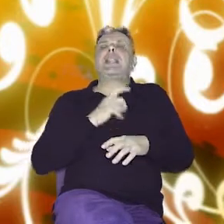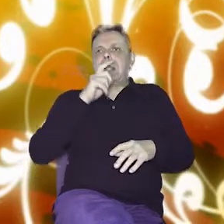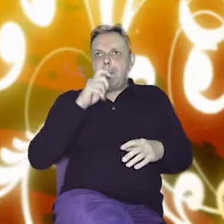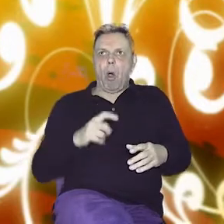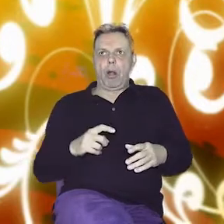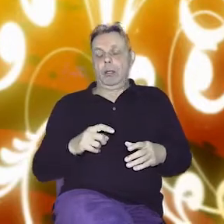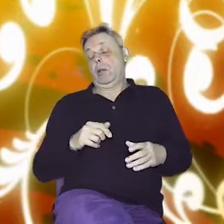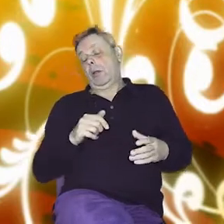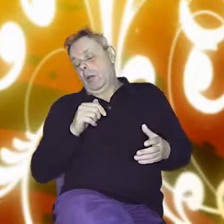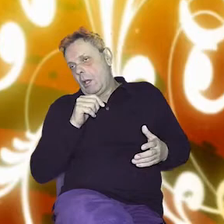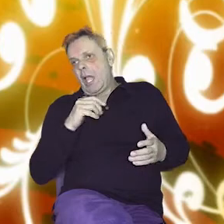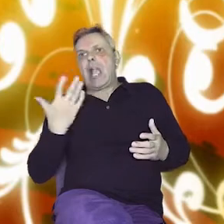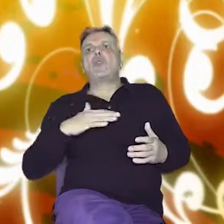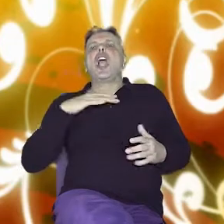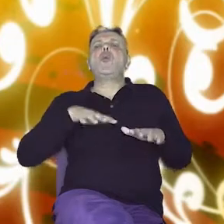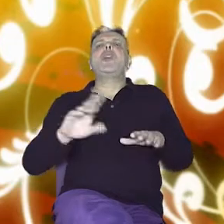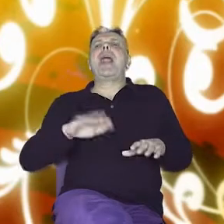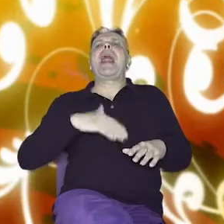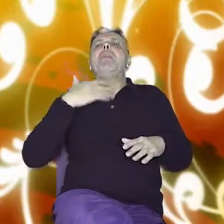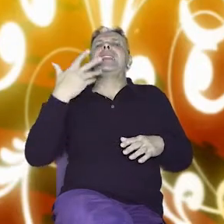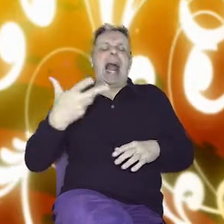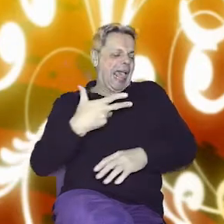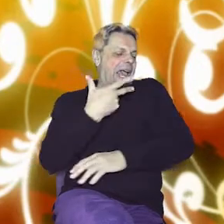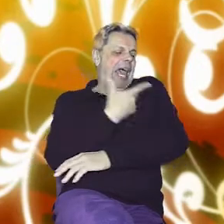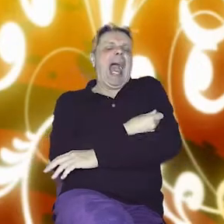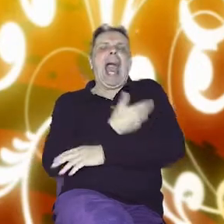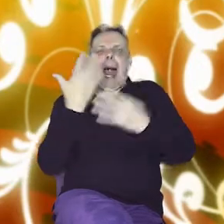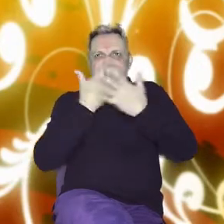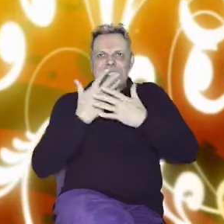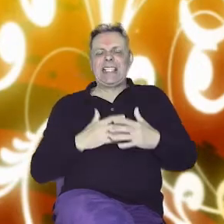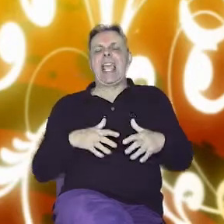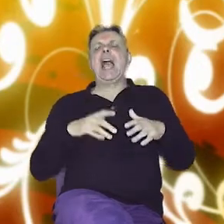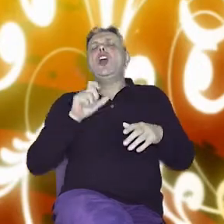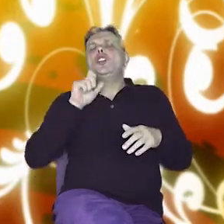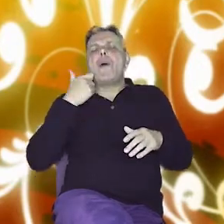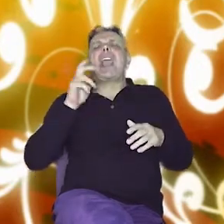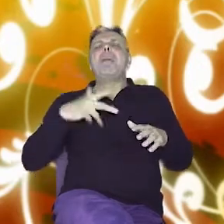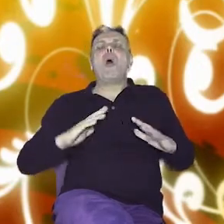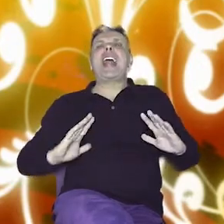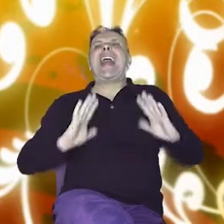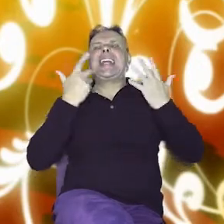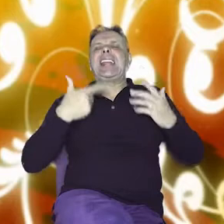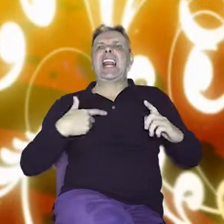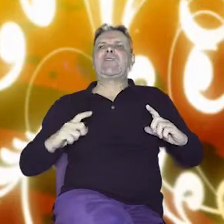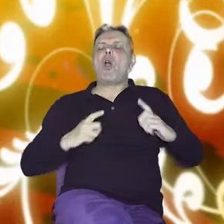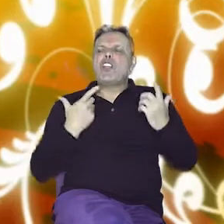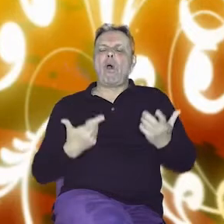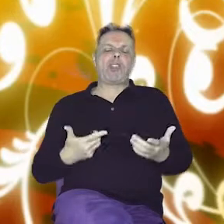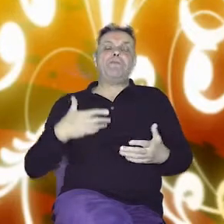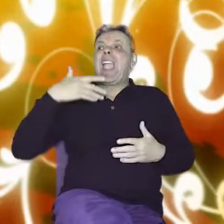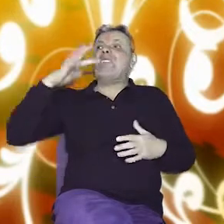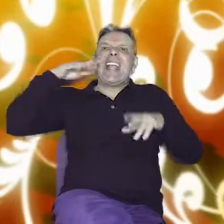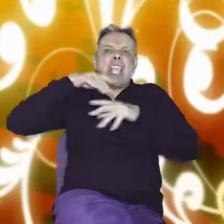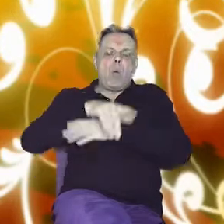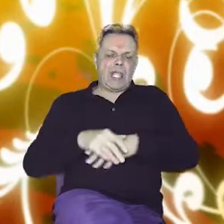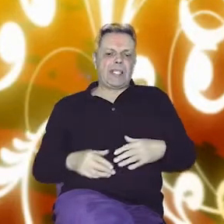daje totalno neka anestezija, da baš da. Ništa ne osjeća, on mora reagirati da. Na svoj da. Život, na vanjske da. Utjecaje, baš